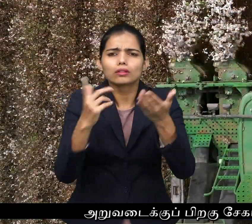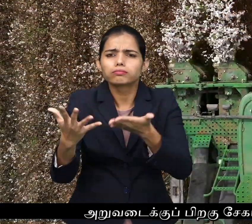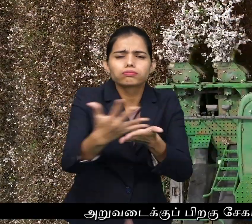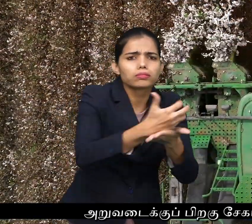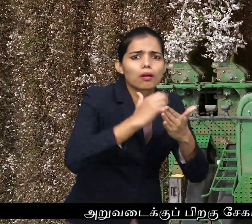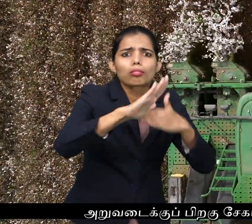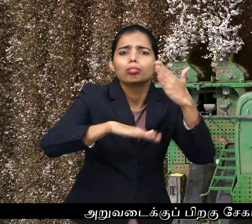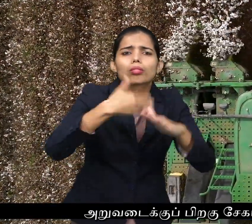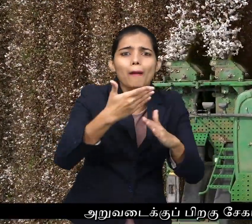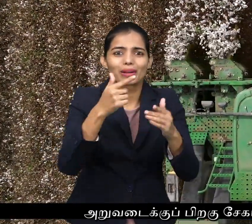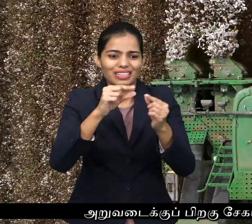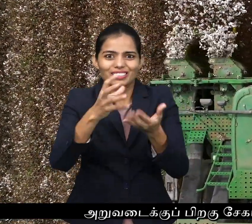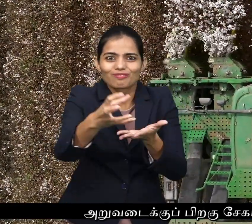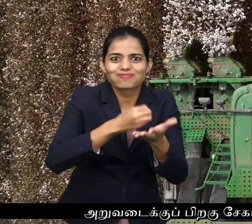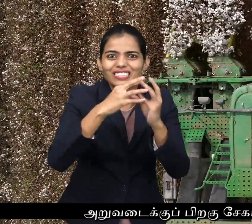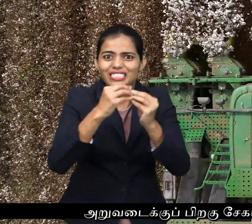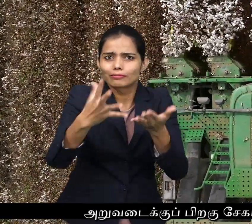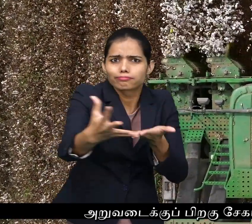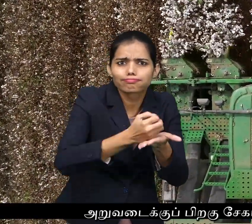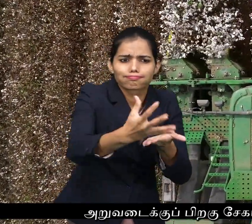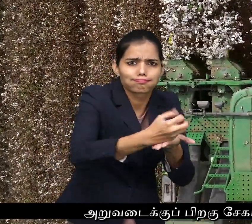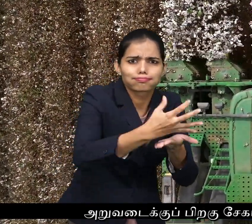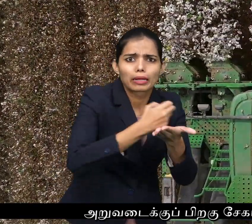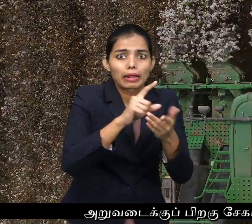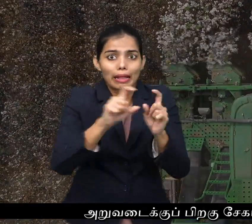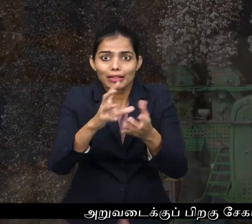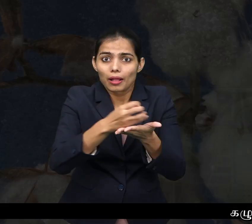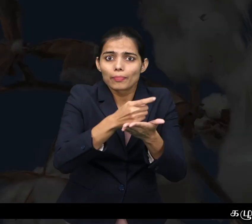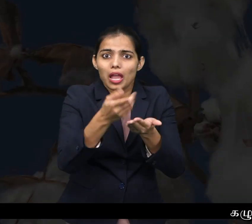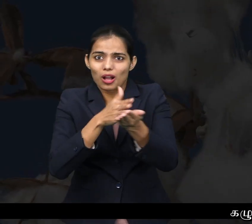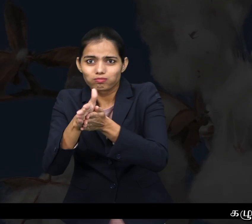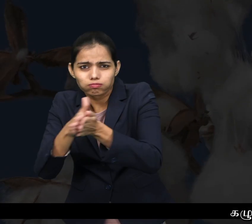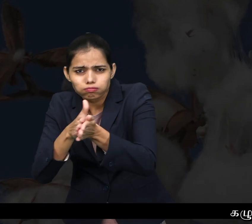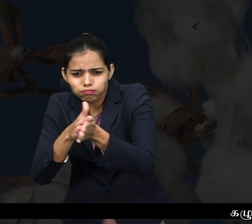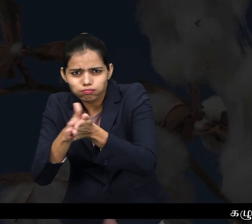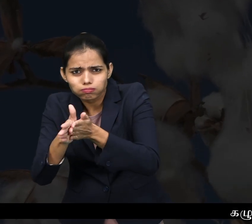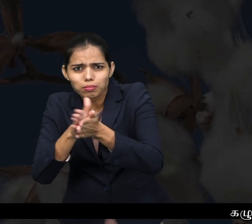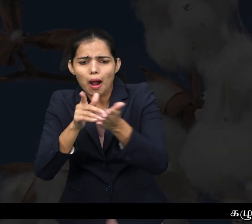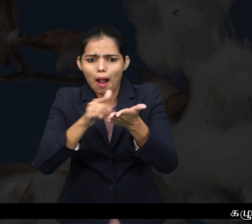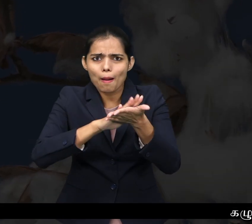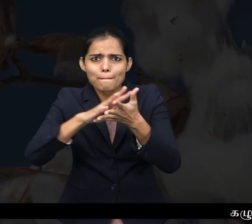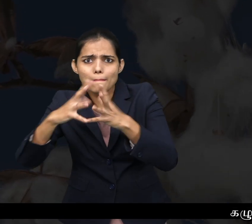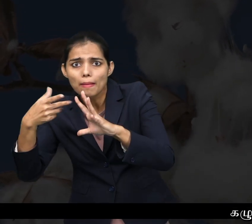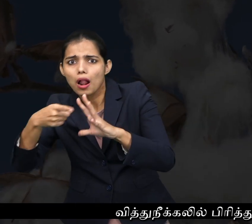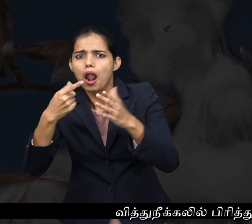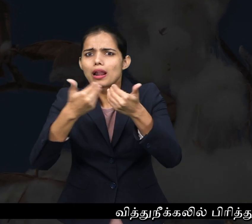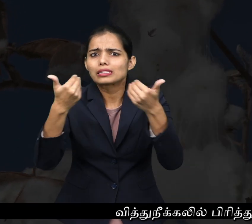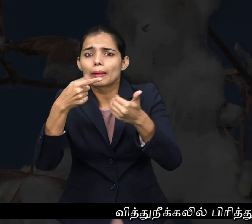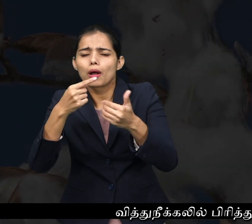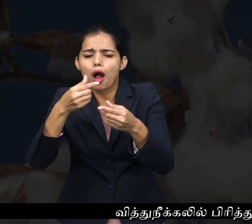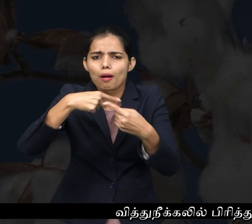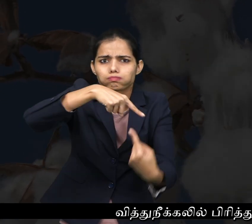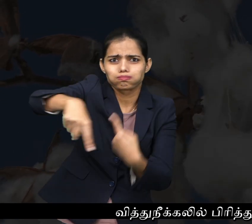அறுவடைக்கு பிறகு சேகரிக்கப்படும் பருத்தியை சுத்தம் செய்து கழுவி சீவப்பட்டு